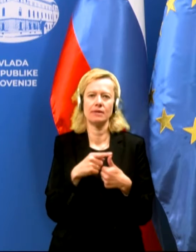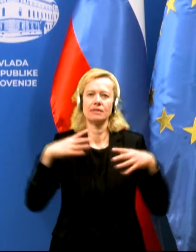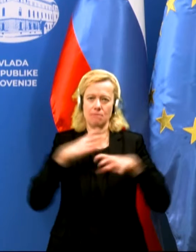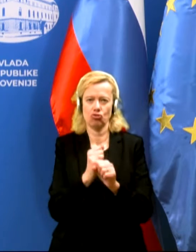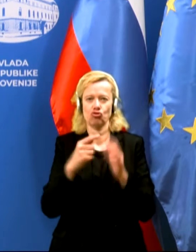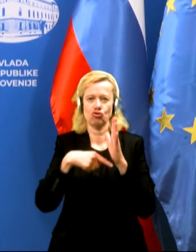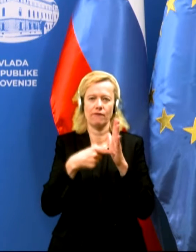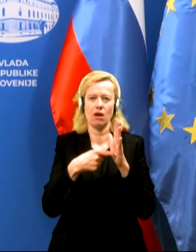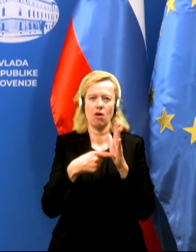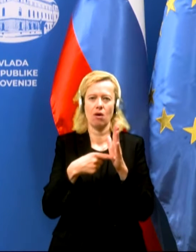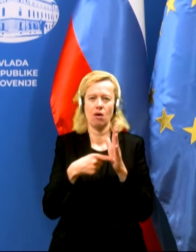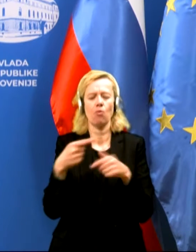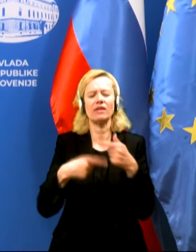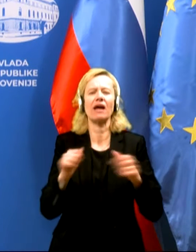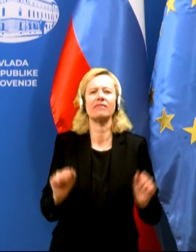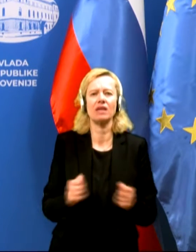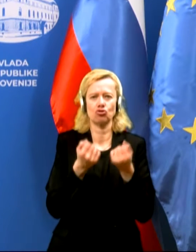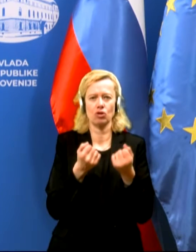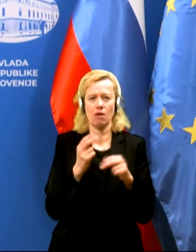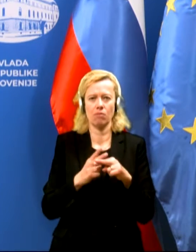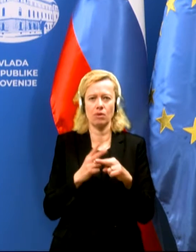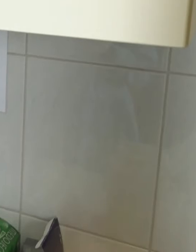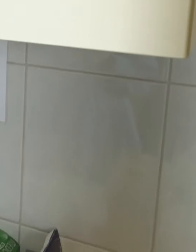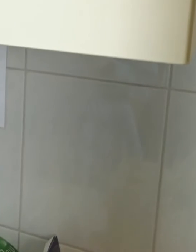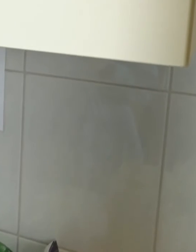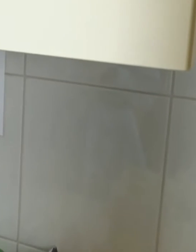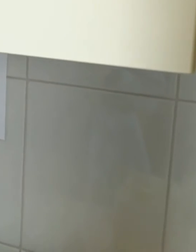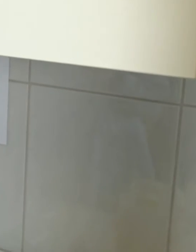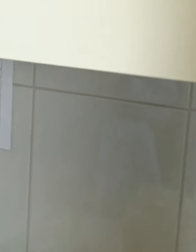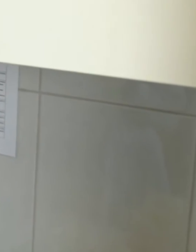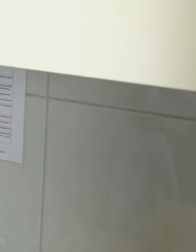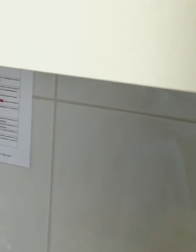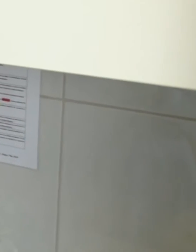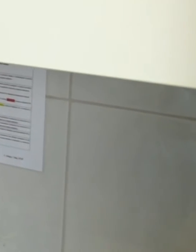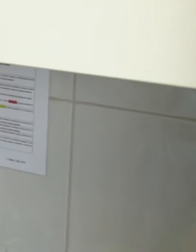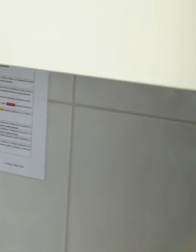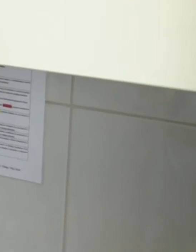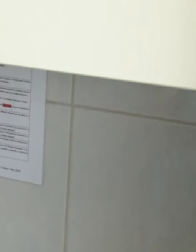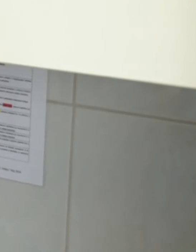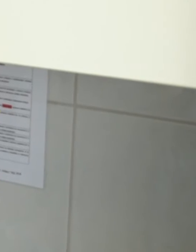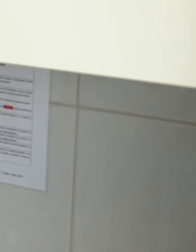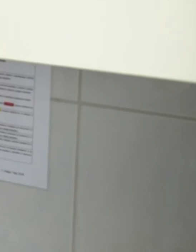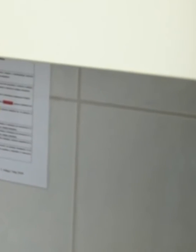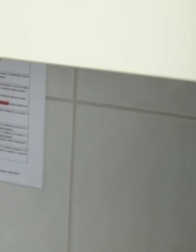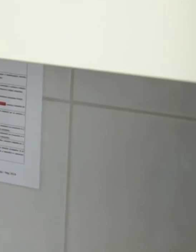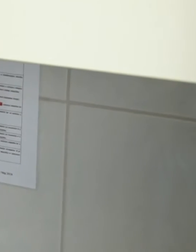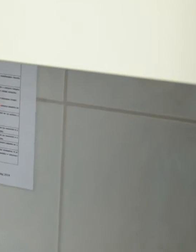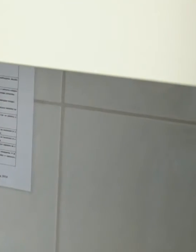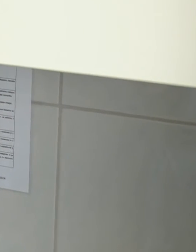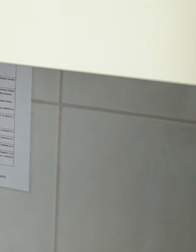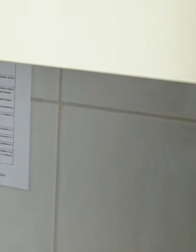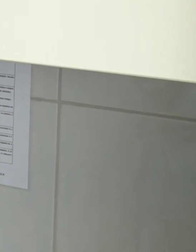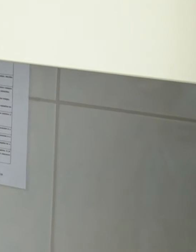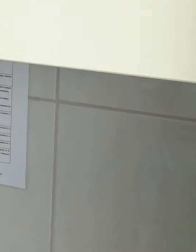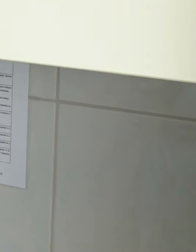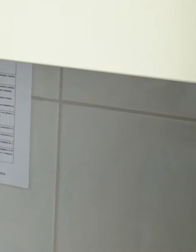števila poteka težke bolezni in pa smrtnosti. Strategija pa se ne zagotavlja samo preko jasnega časovnega načela,